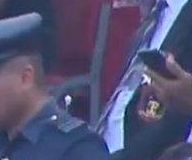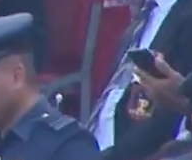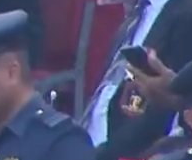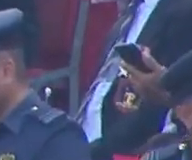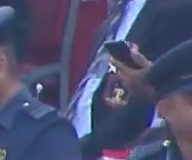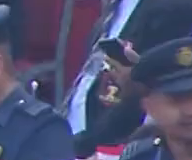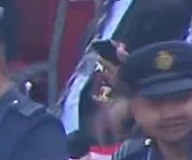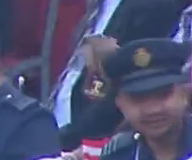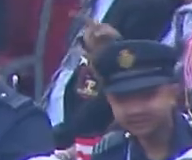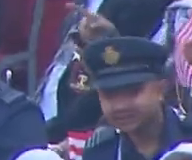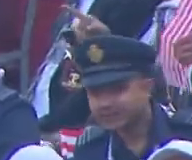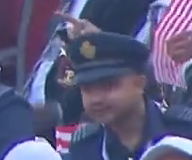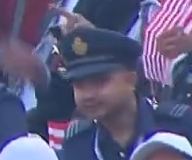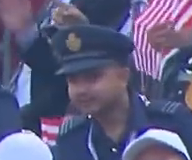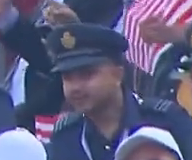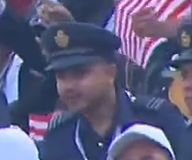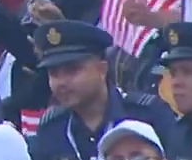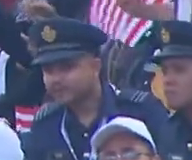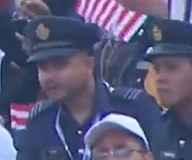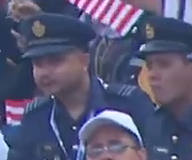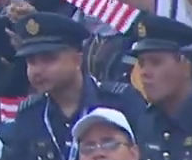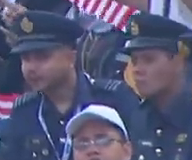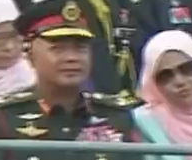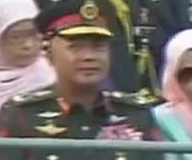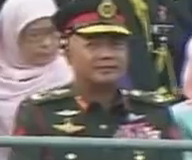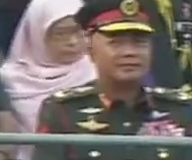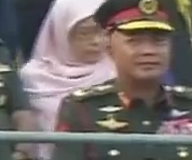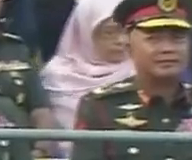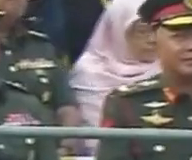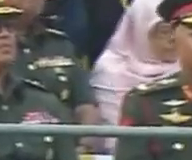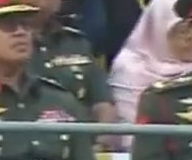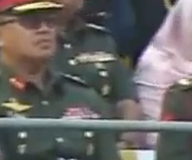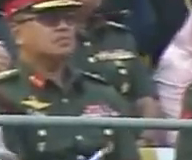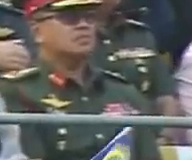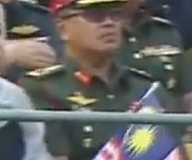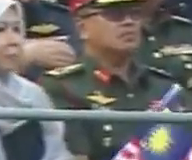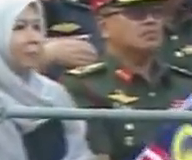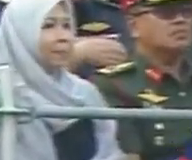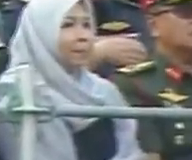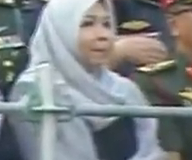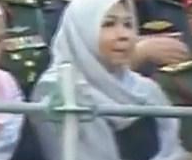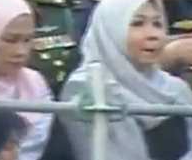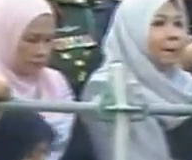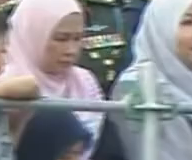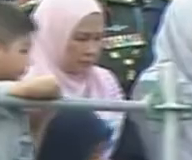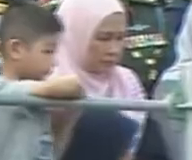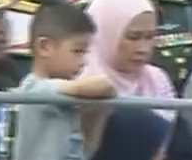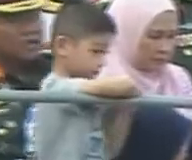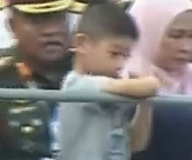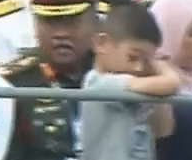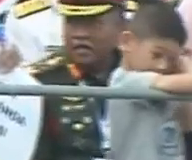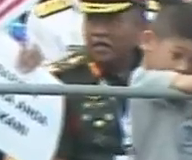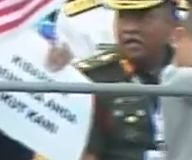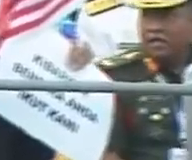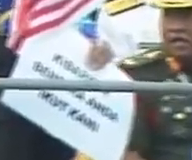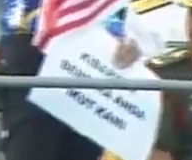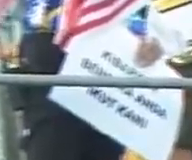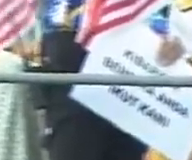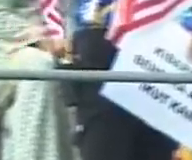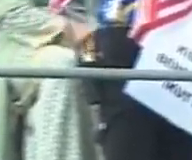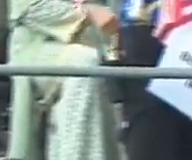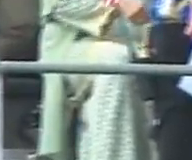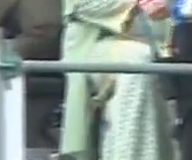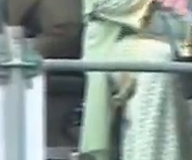Memulakan perarakan kontingen Angkatan Tentera Malaysia, hadirin akan dipersembahkan demonstrasi menyelamatkan